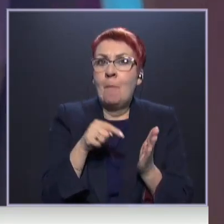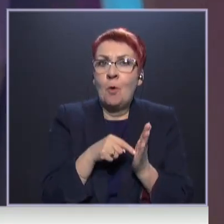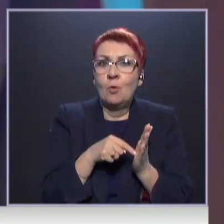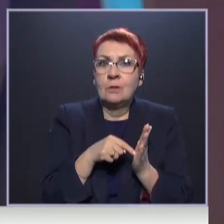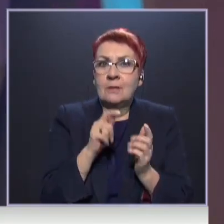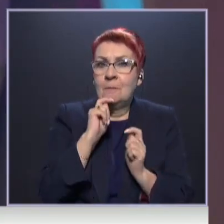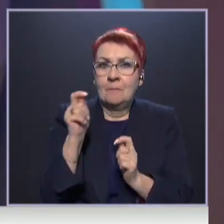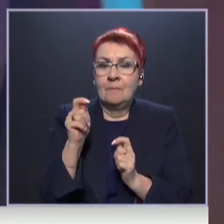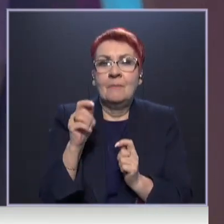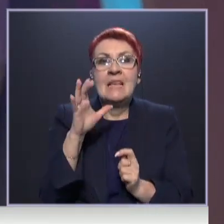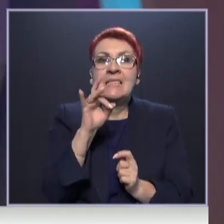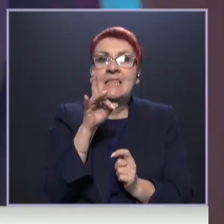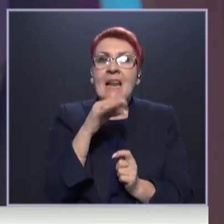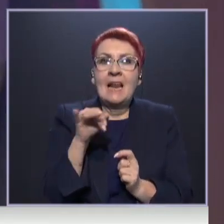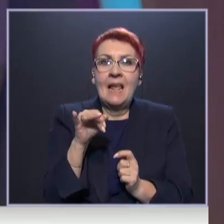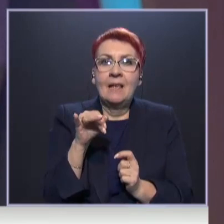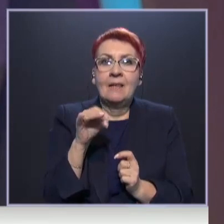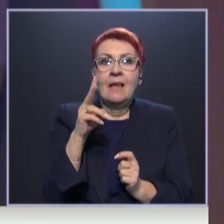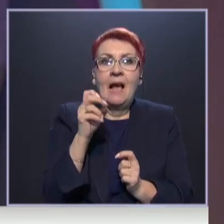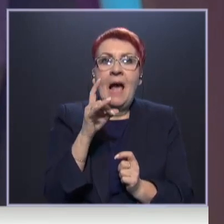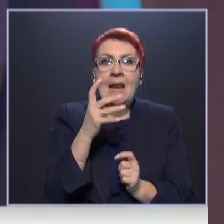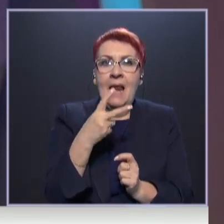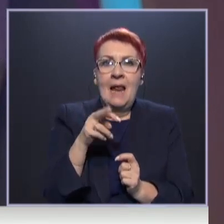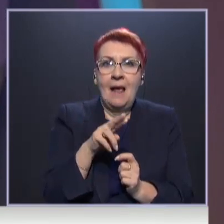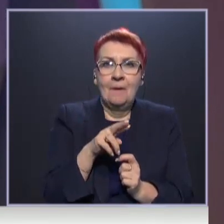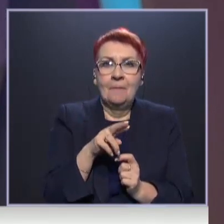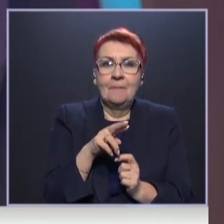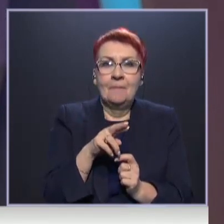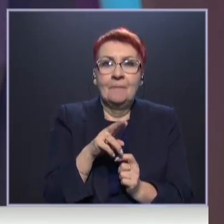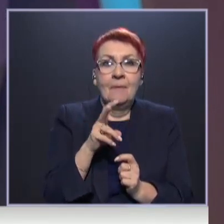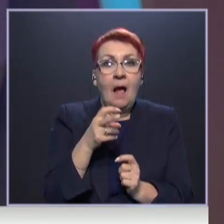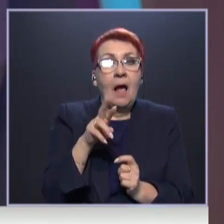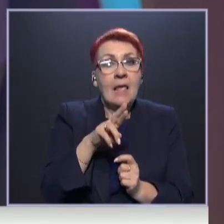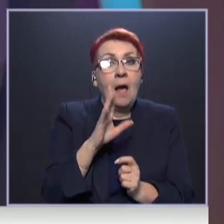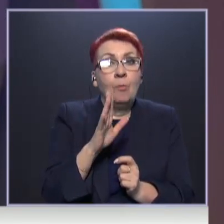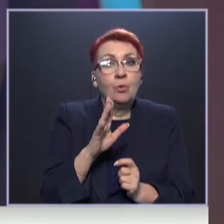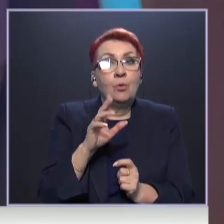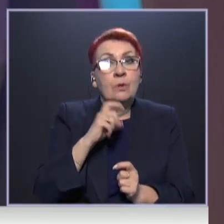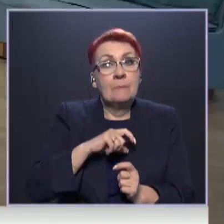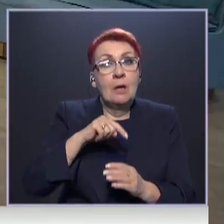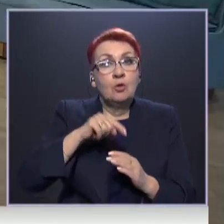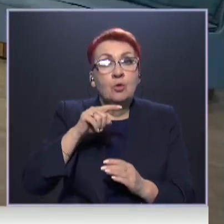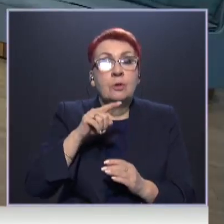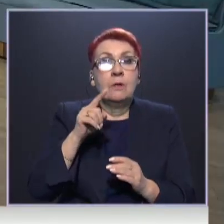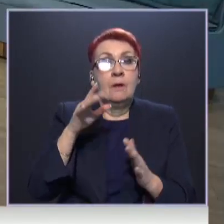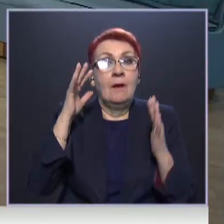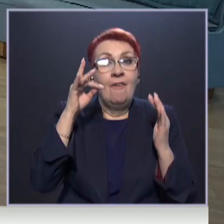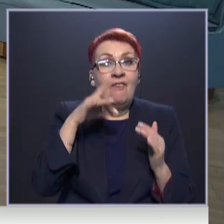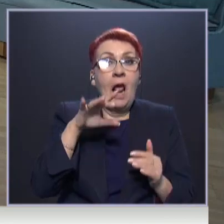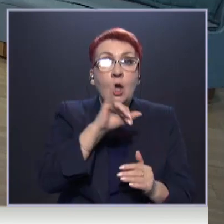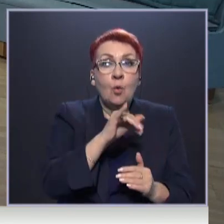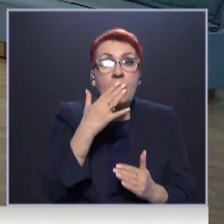И прислал его Сергей из Карелии. И звучит он следующим образом. «Как я буду себя чувствовать в раю, если мои близкие попадут в